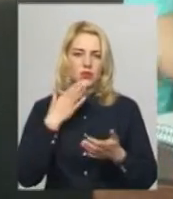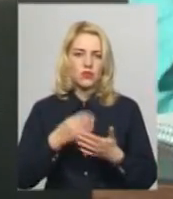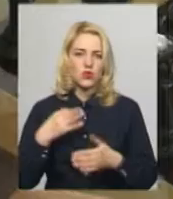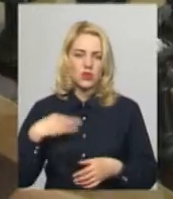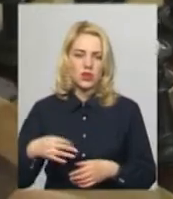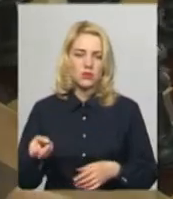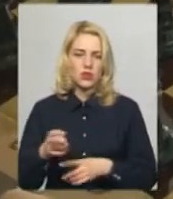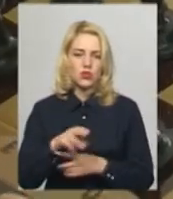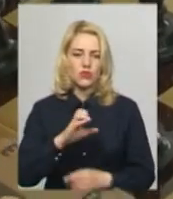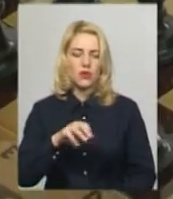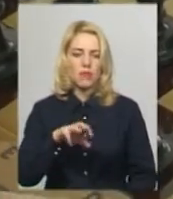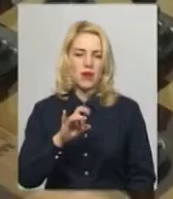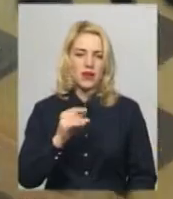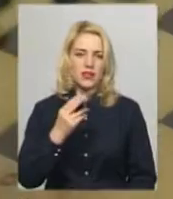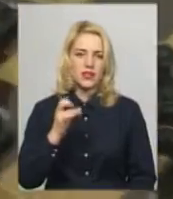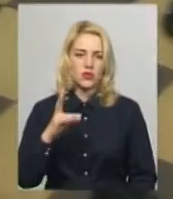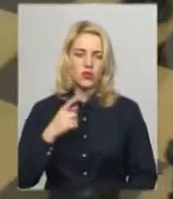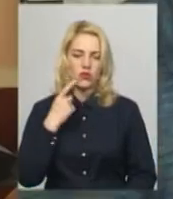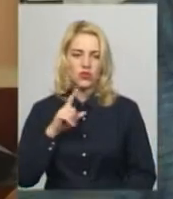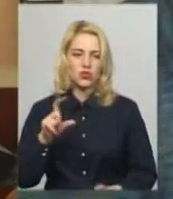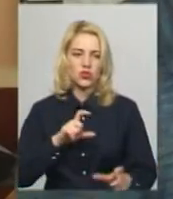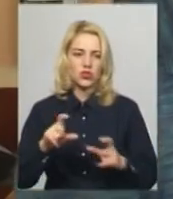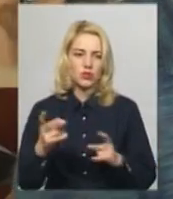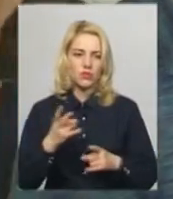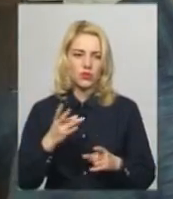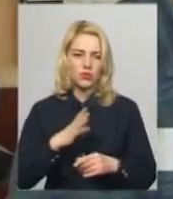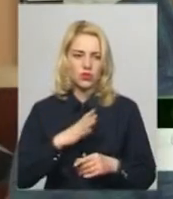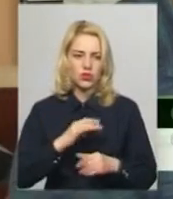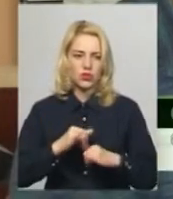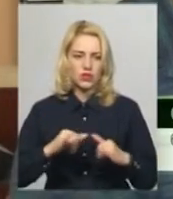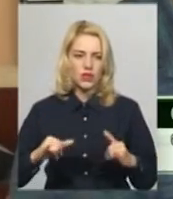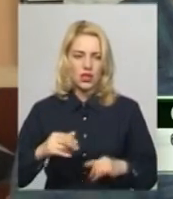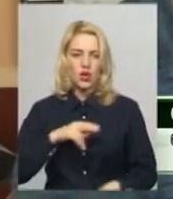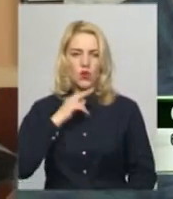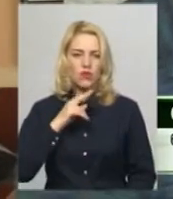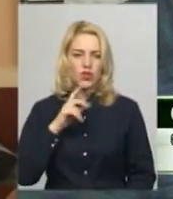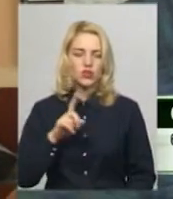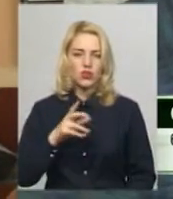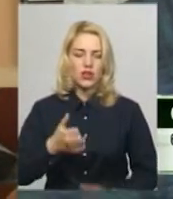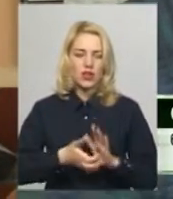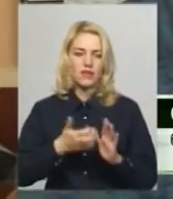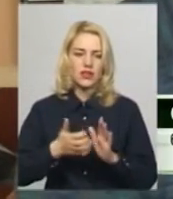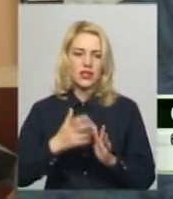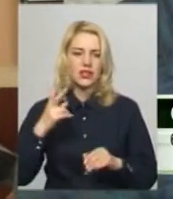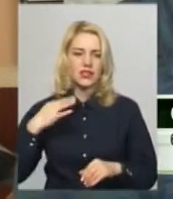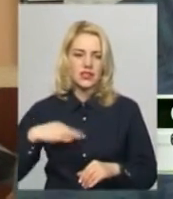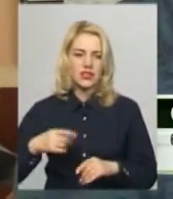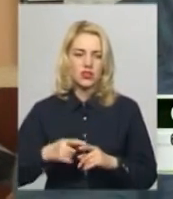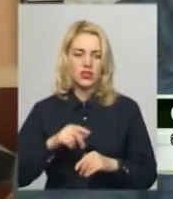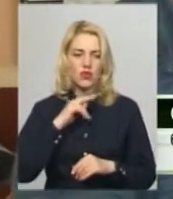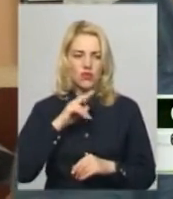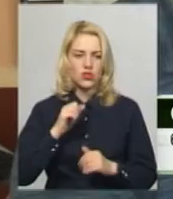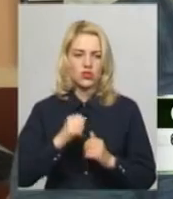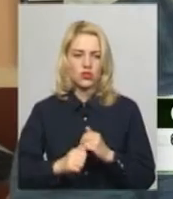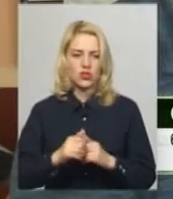Марценюк. Чоловік каже, шахи допомагають розвиватися. Уважність. От що йому не вистачає, це уважність. Зараз з